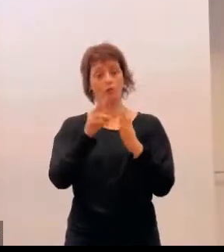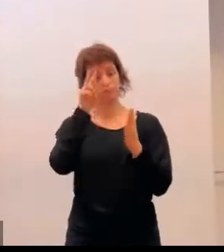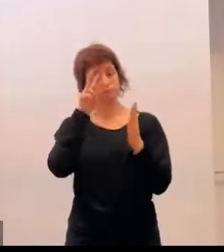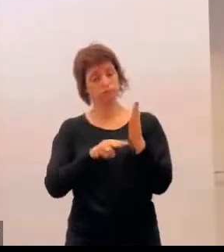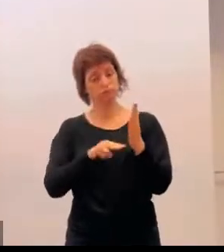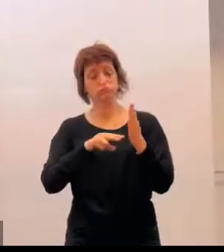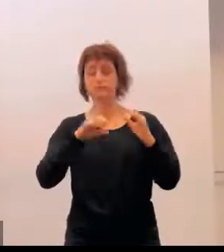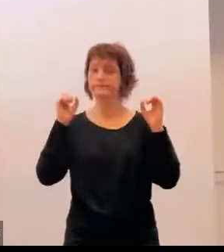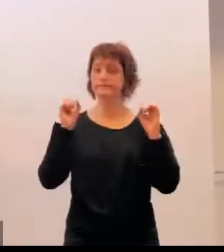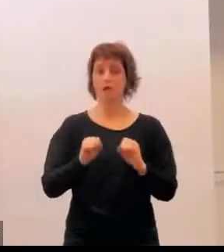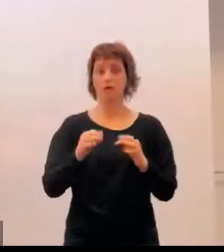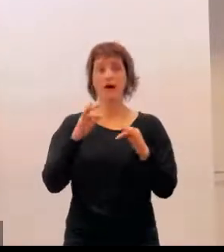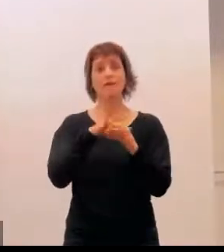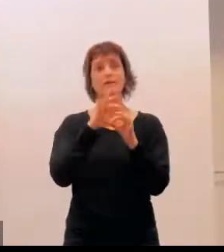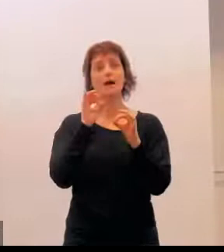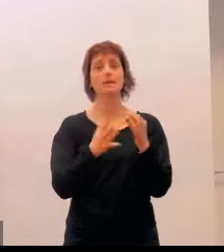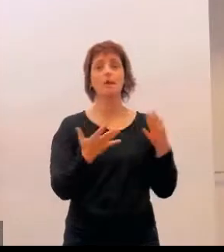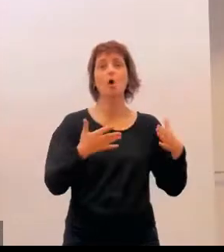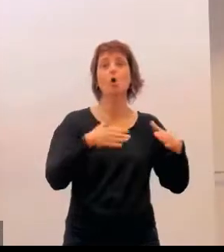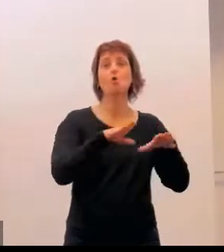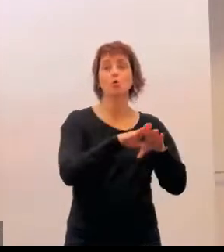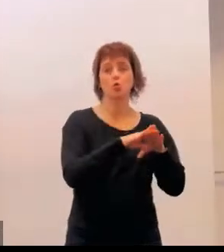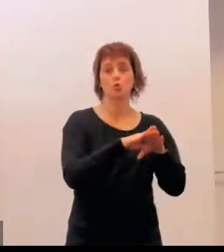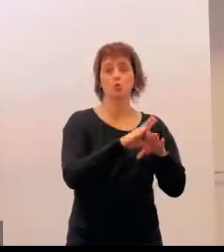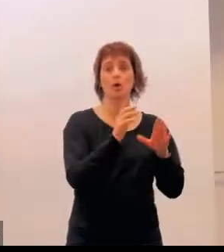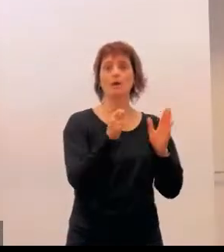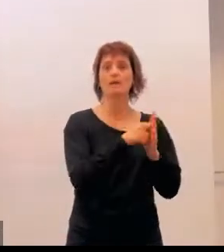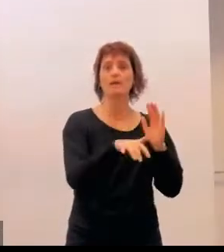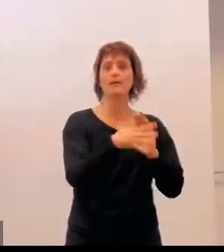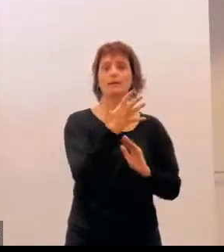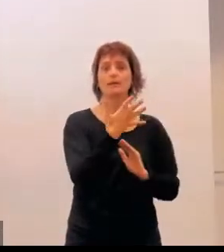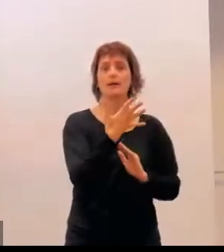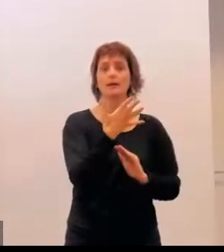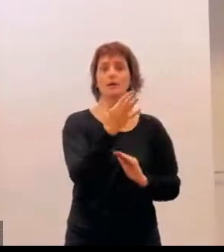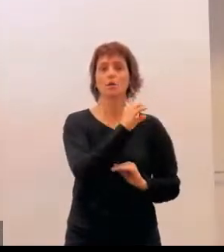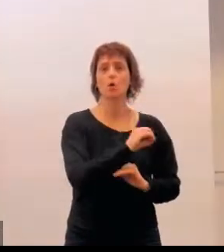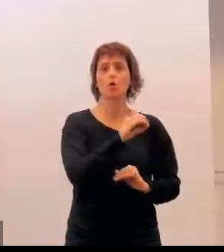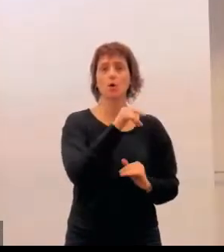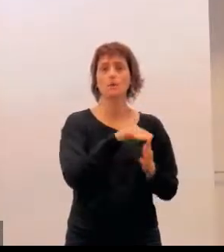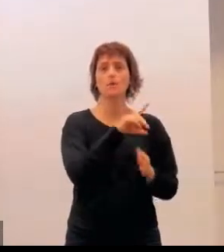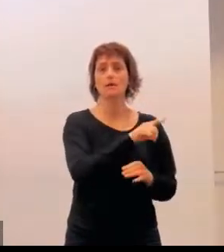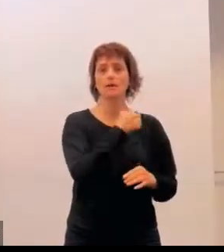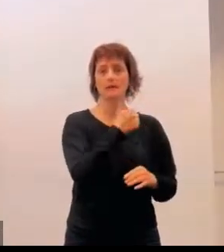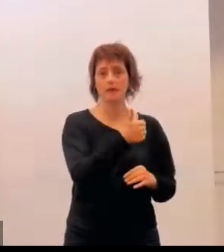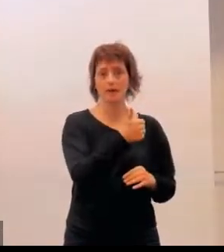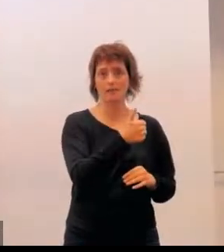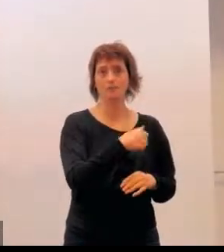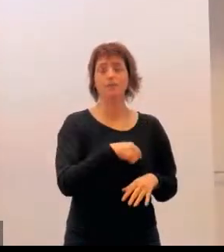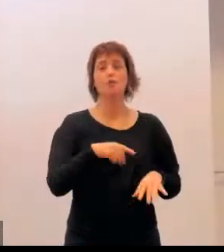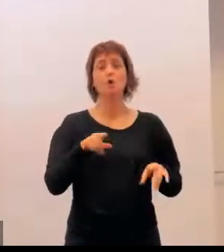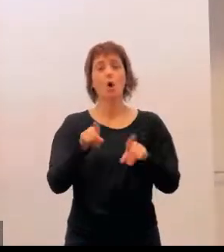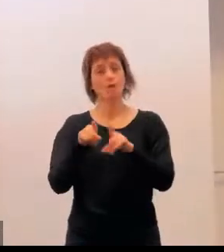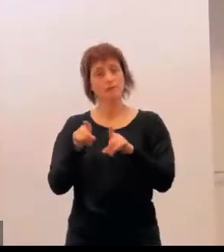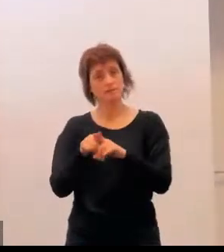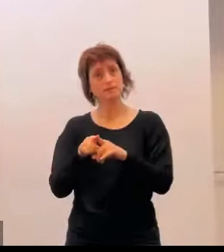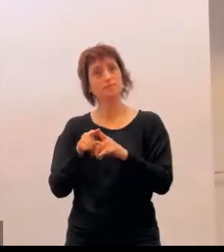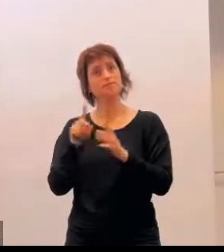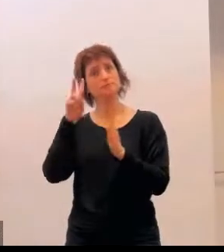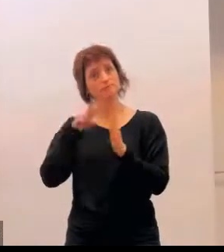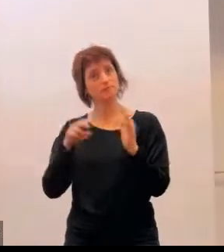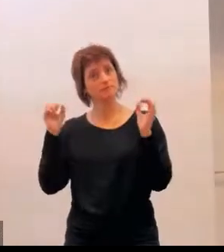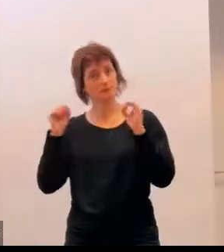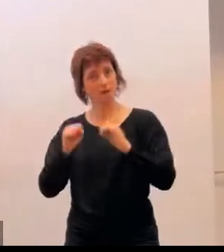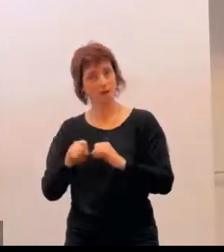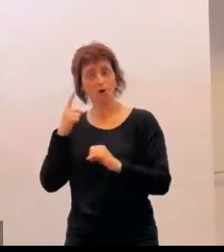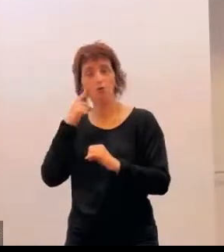ZAC Stanislas Meurth au 15 octobre 2021, de prendre acte de la note de conjoncture de la ZAC